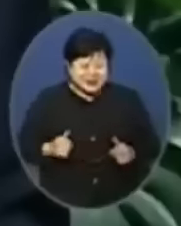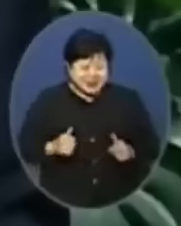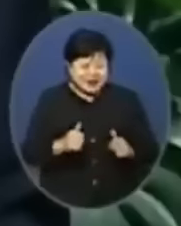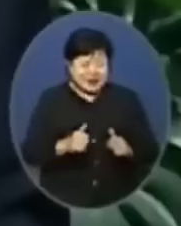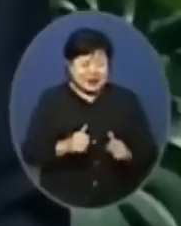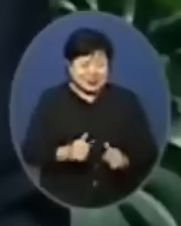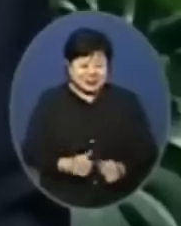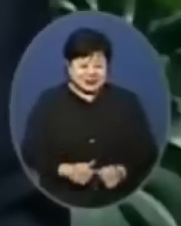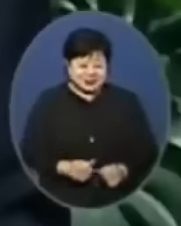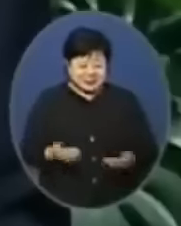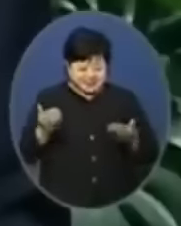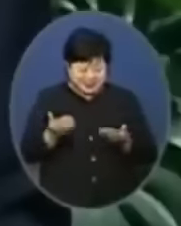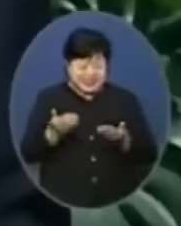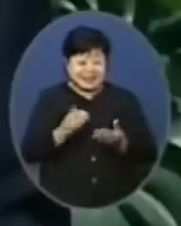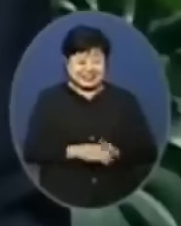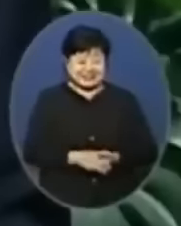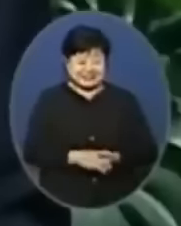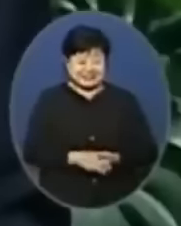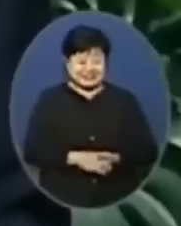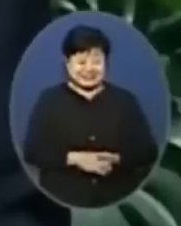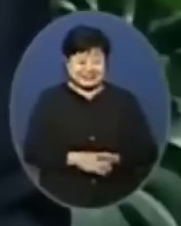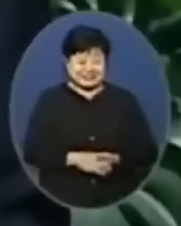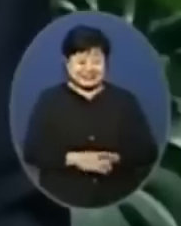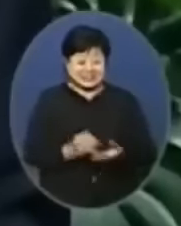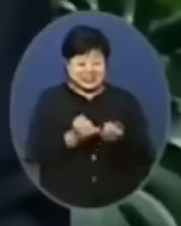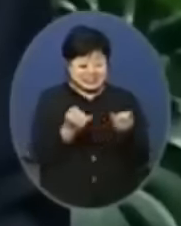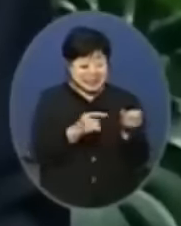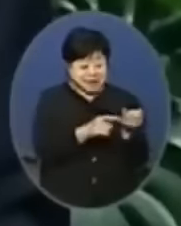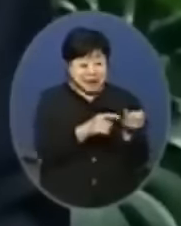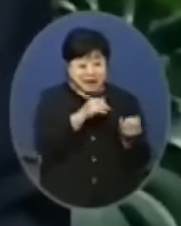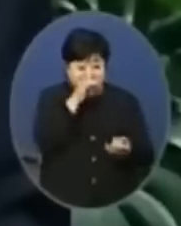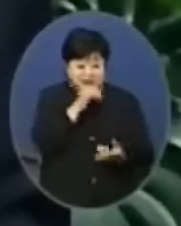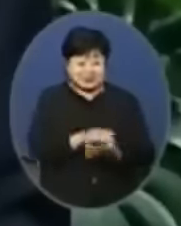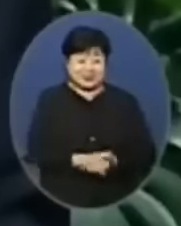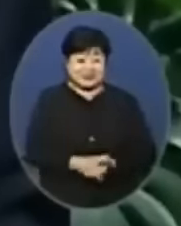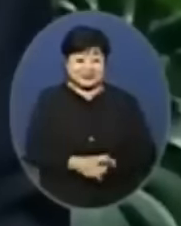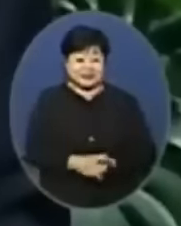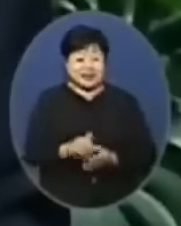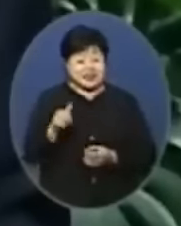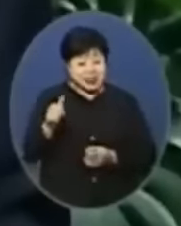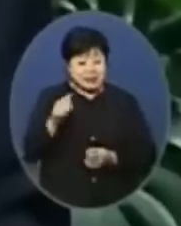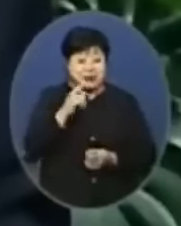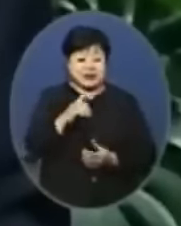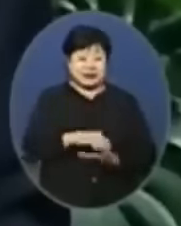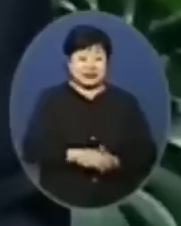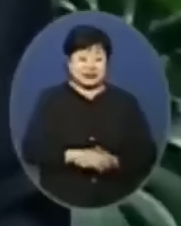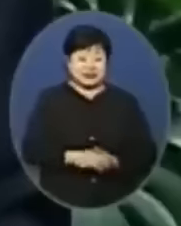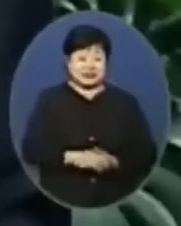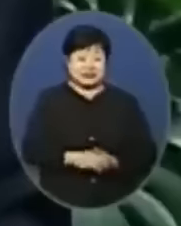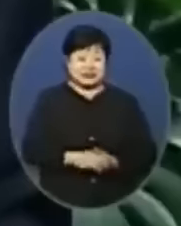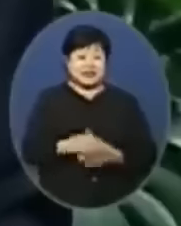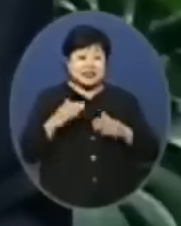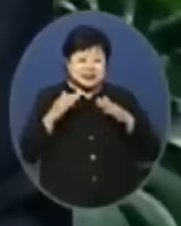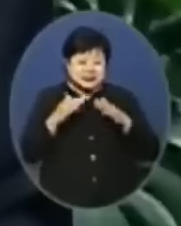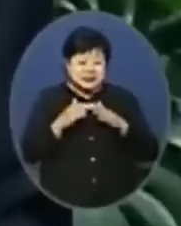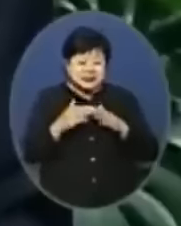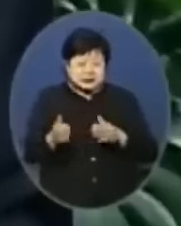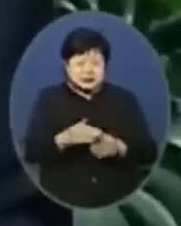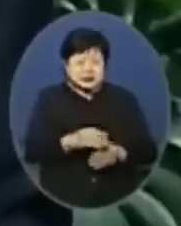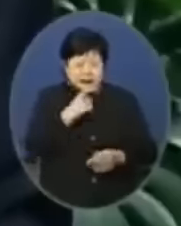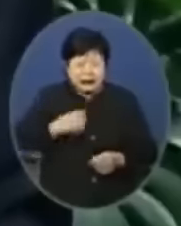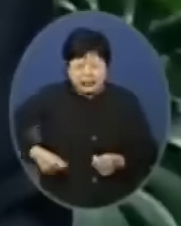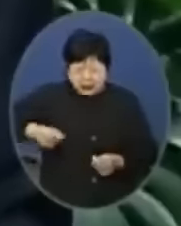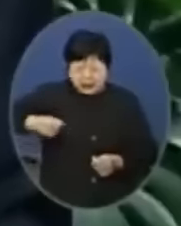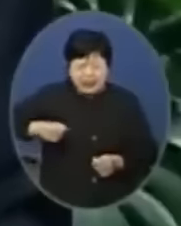열심히 구역 일을 보는 우리 자매님이 한 분 계셨습니다. 그 남편이 하는 말이 당신 집 나 비우고 빨간